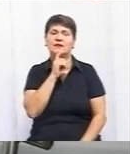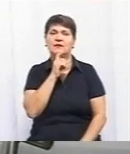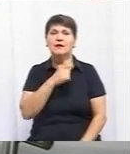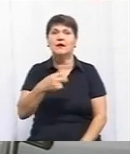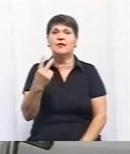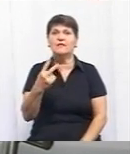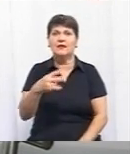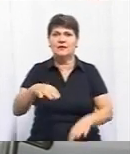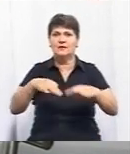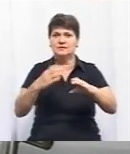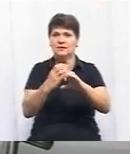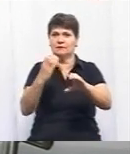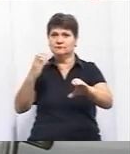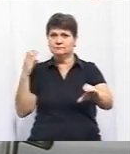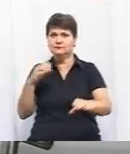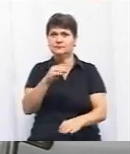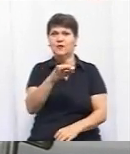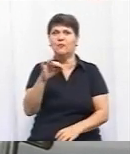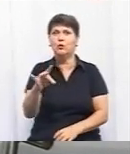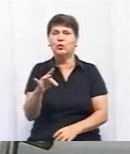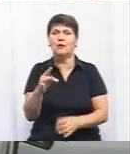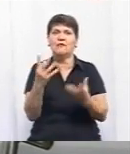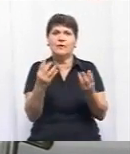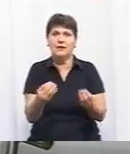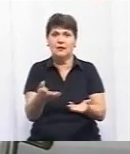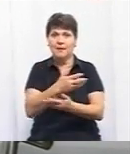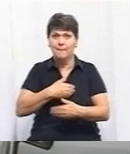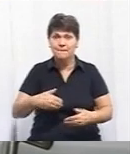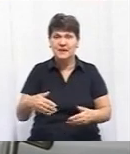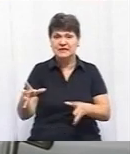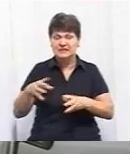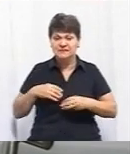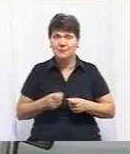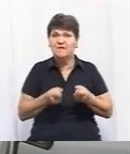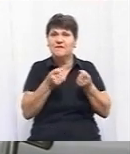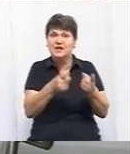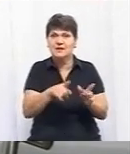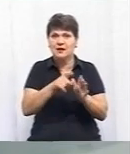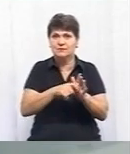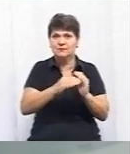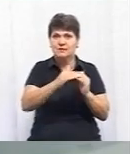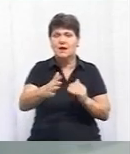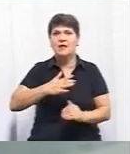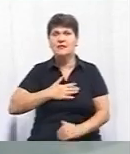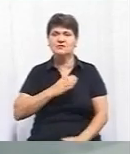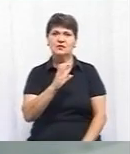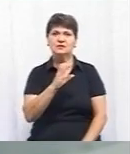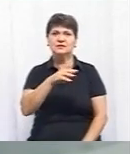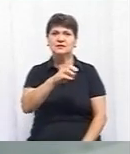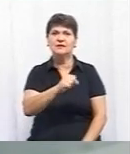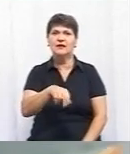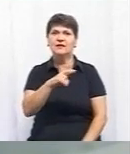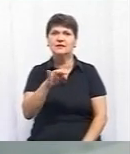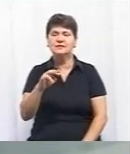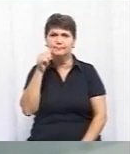день. Вдумайтесь, 20 фур в день ми з вами викидаємо на сміттєзвалище, на нашу там стадницю, на